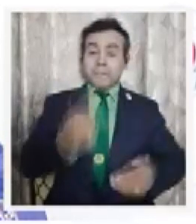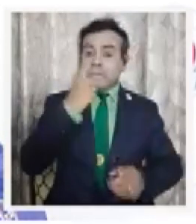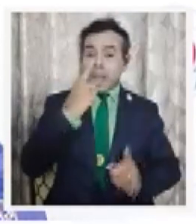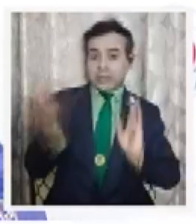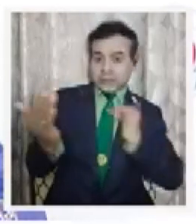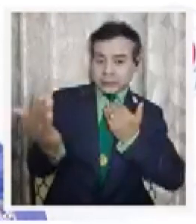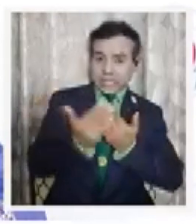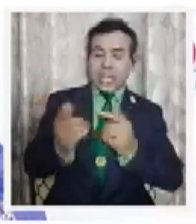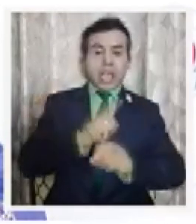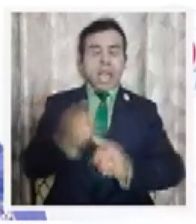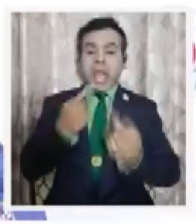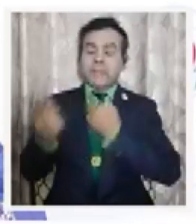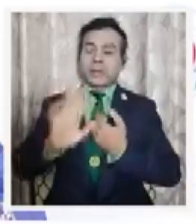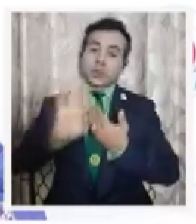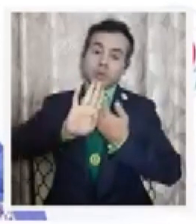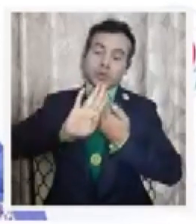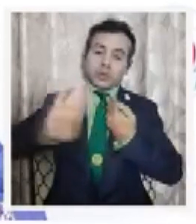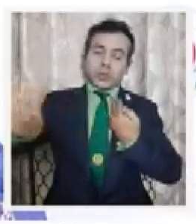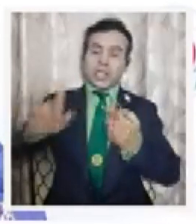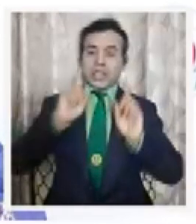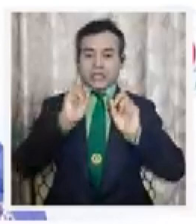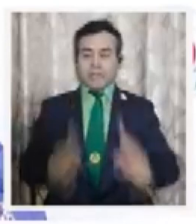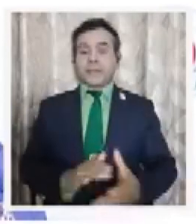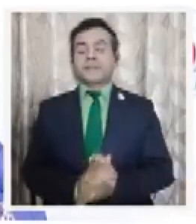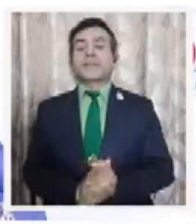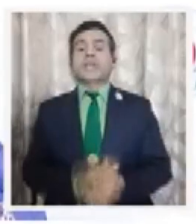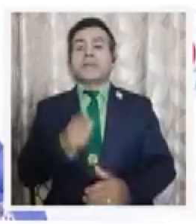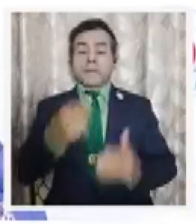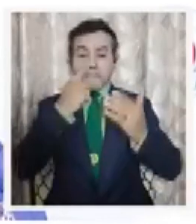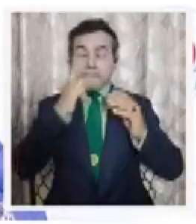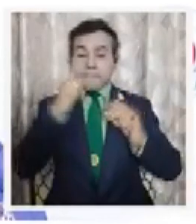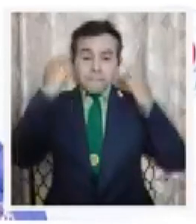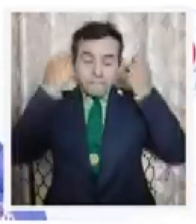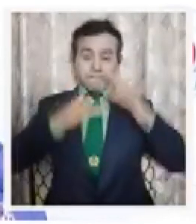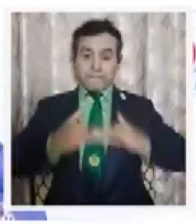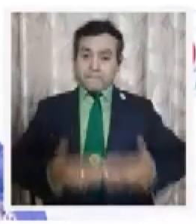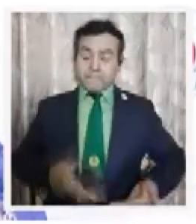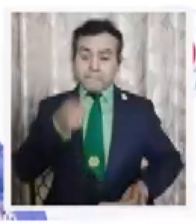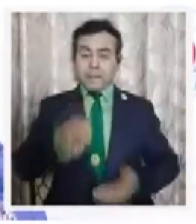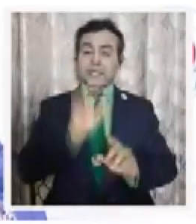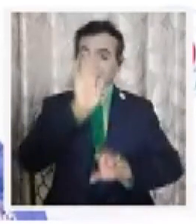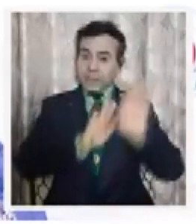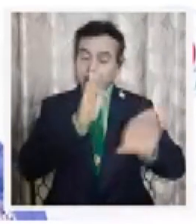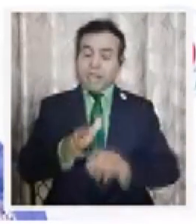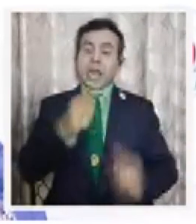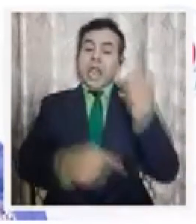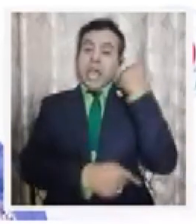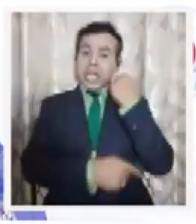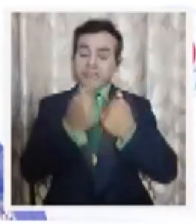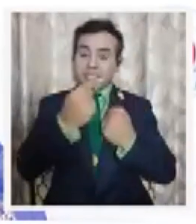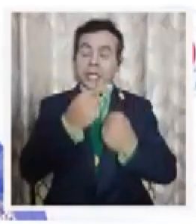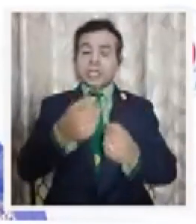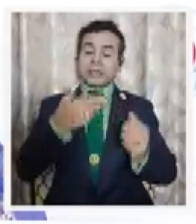সকল গর্ভবতী মা সুস্থ থাকবেন এবং সুস্থ স্বাভাবিকভাবে স্বাস্থ্য